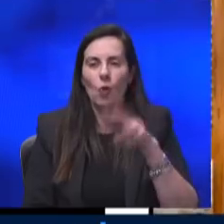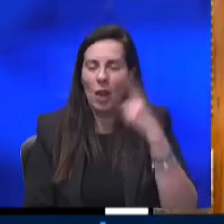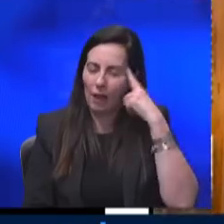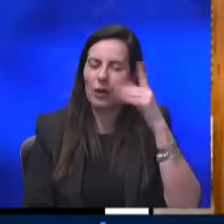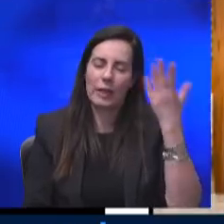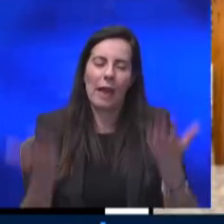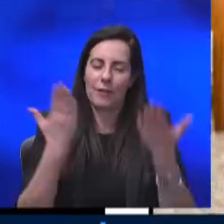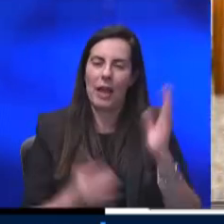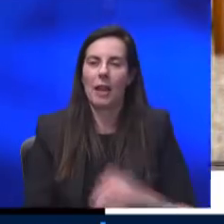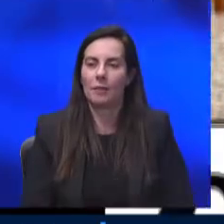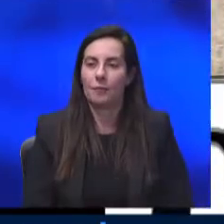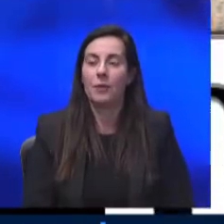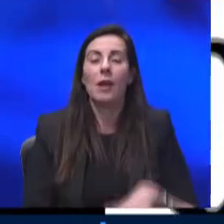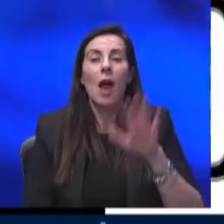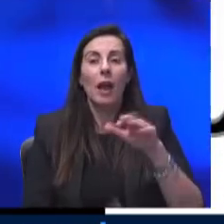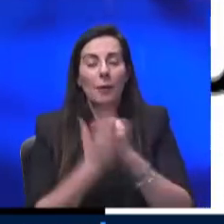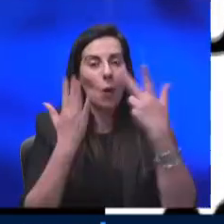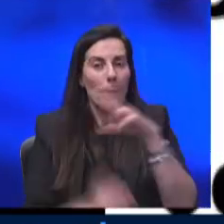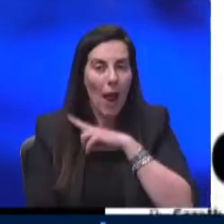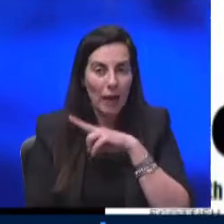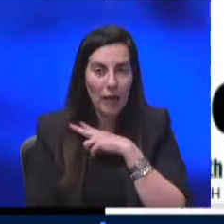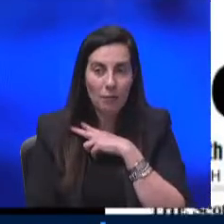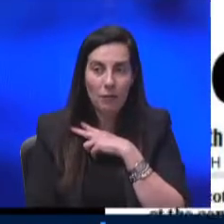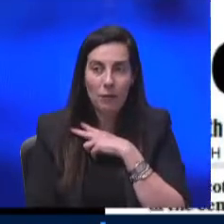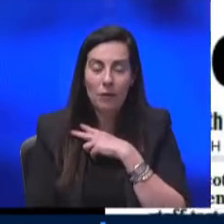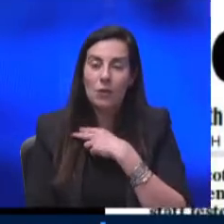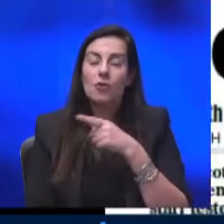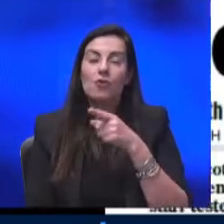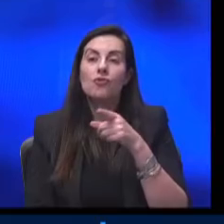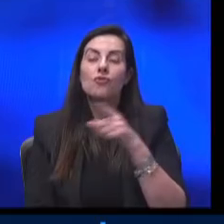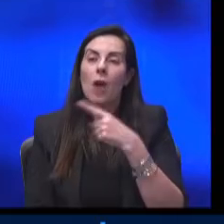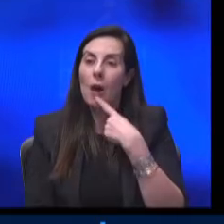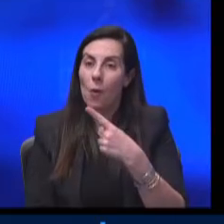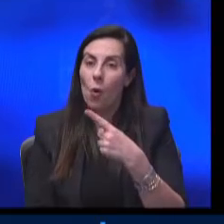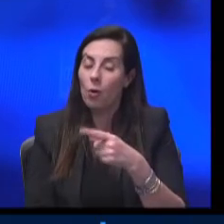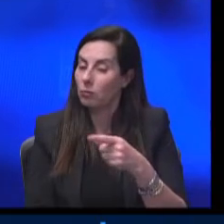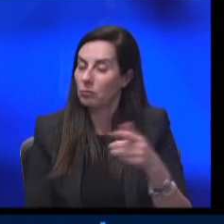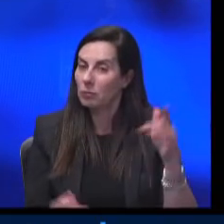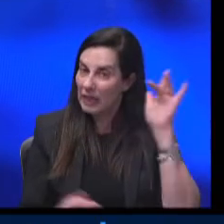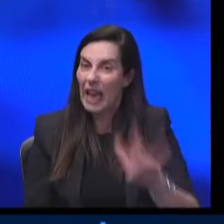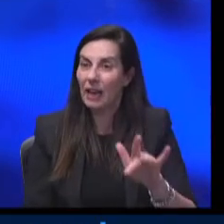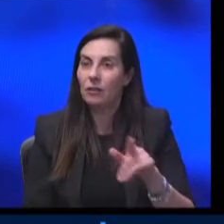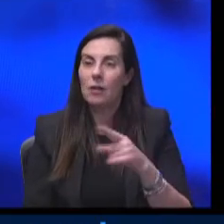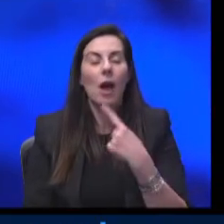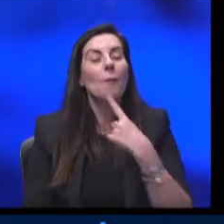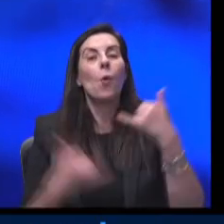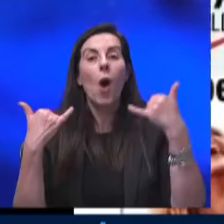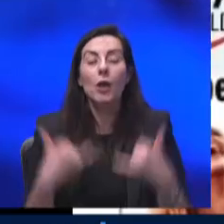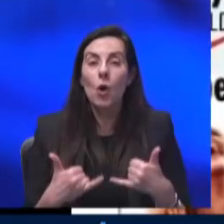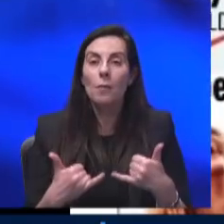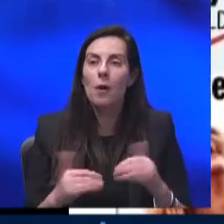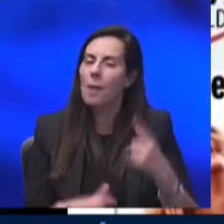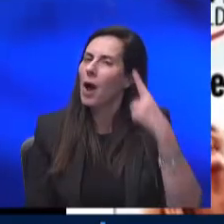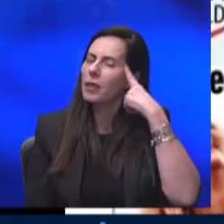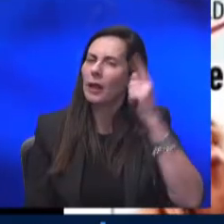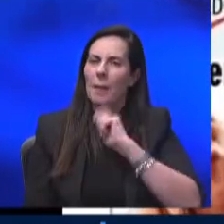גם הצהובונים הבריטים שנואי נפשם של הארי ומייגן שהכריזו עליהם מלחמת חורמה הבהירו היום היטב מה דעתם על הרעיון.